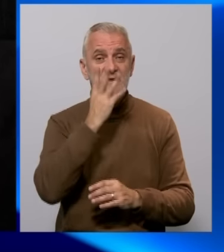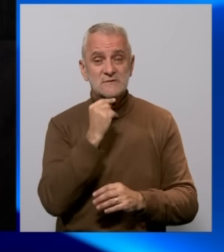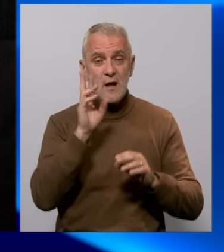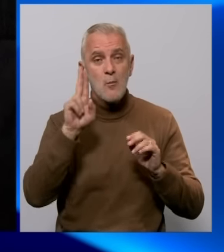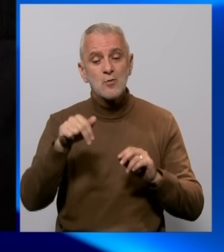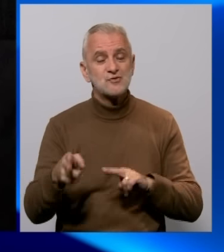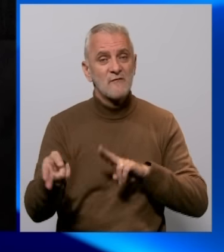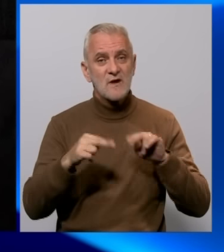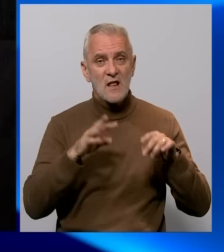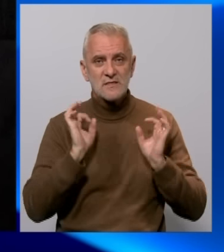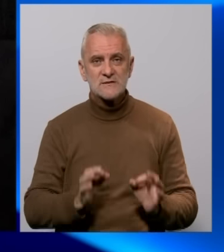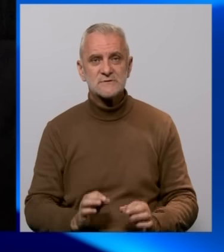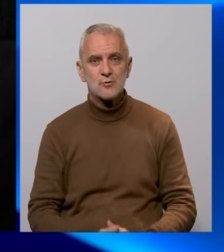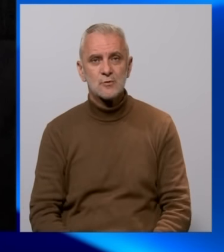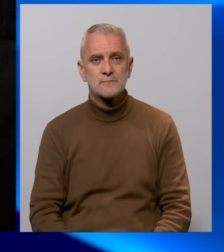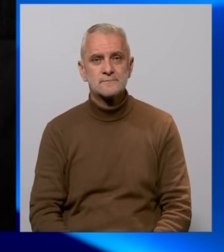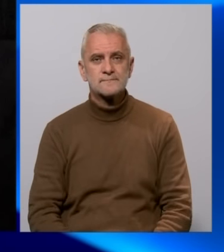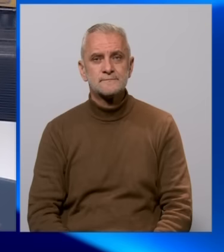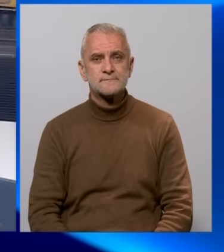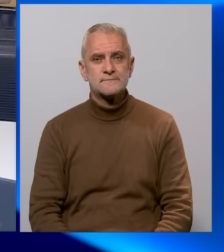sigurno.